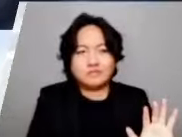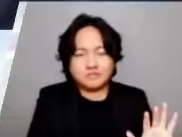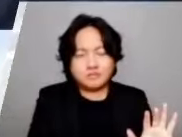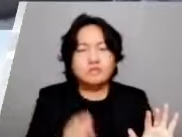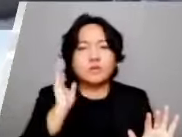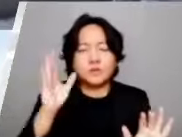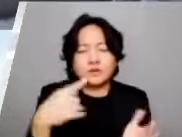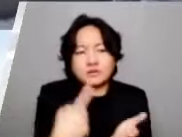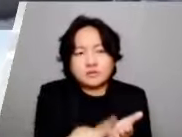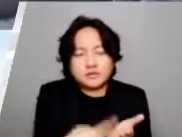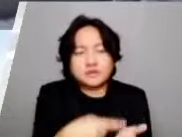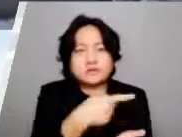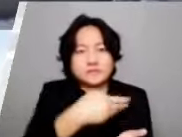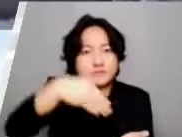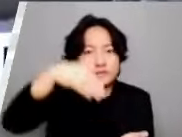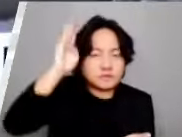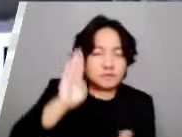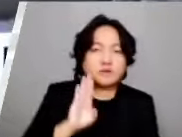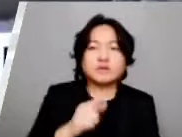sa weekend.